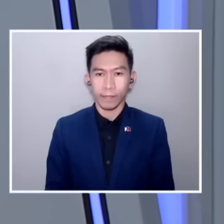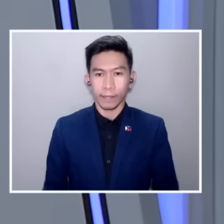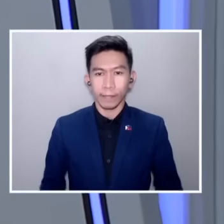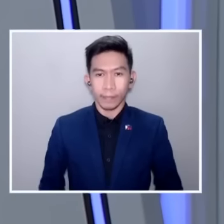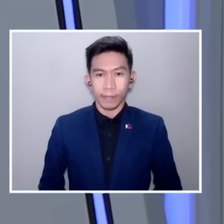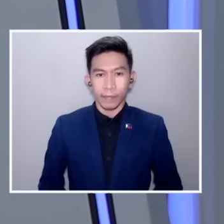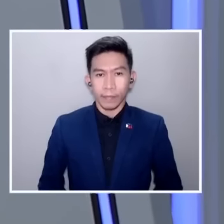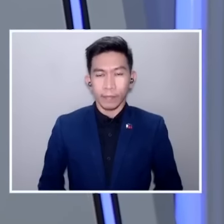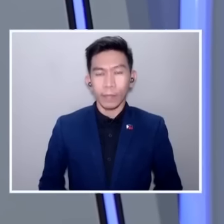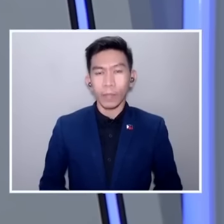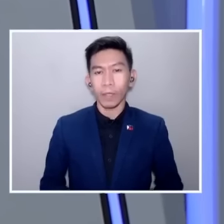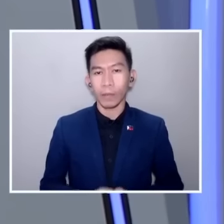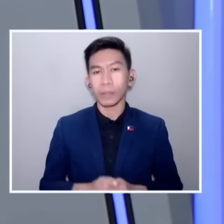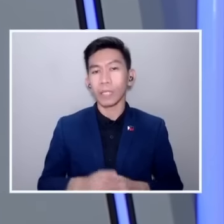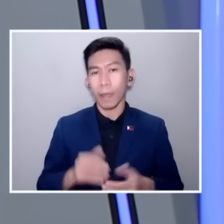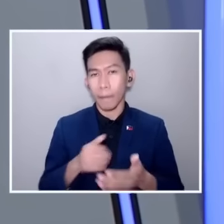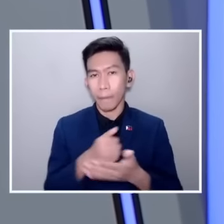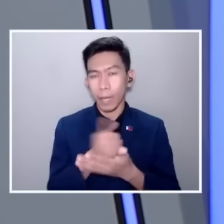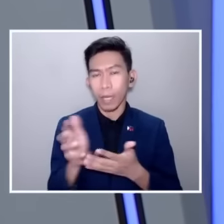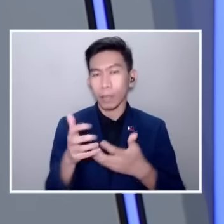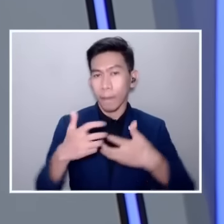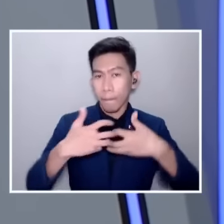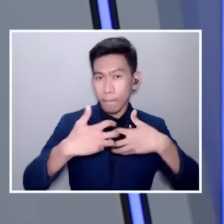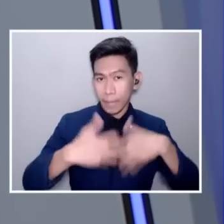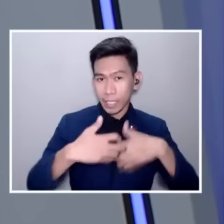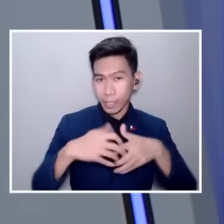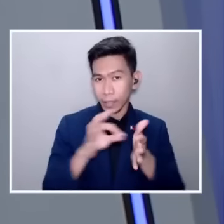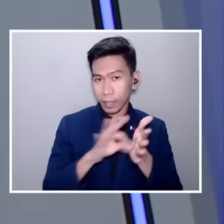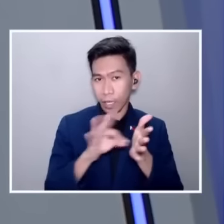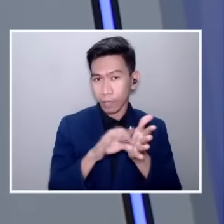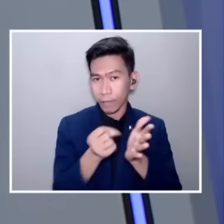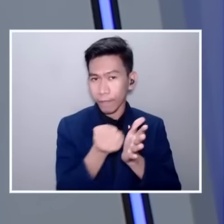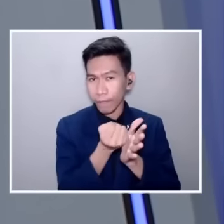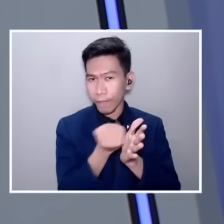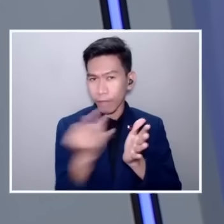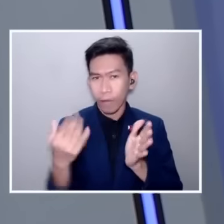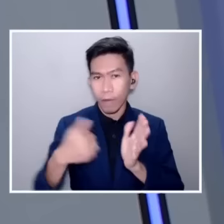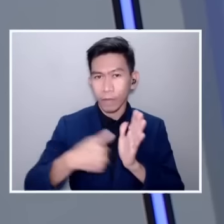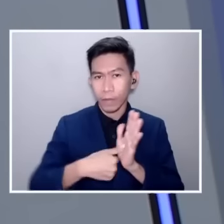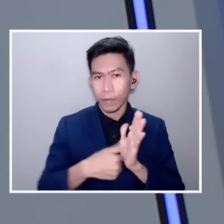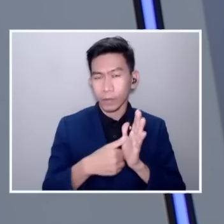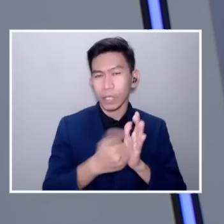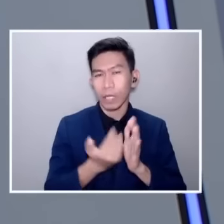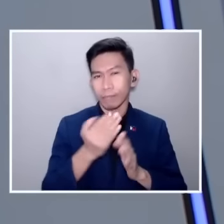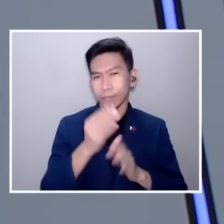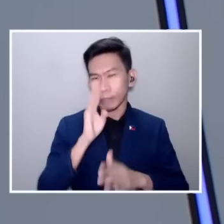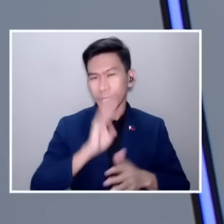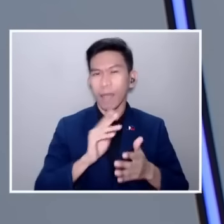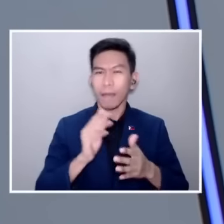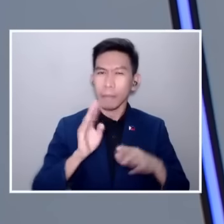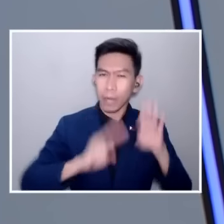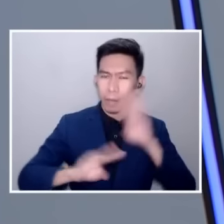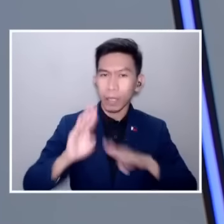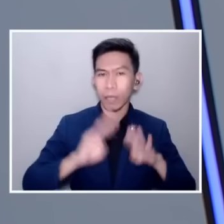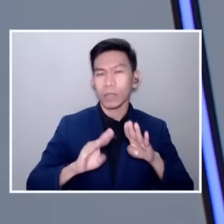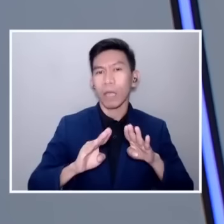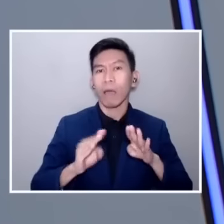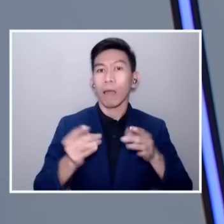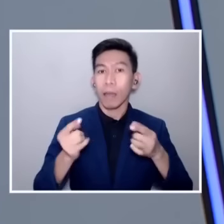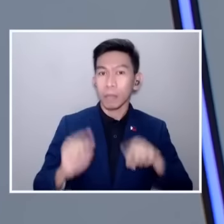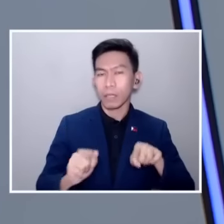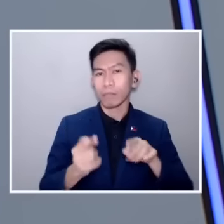Aberya sa ilang vote counting machines at SD cards na nagdulot ng mahabang pila sa ilang polling centers, yan